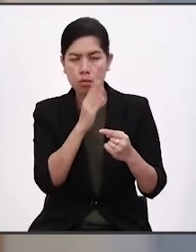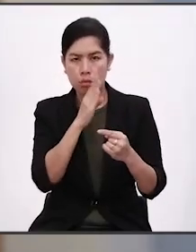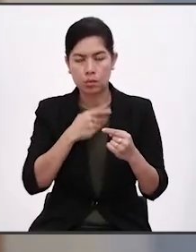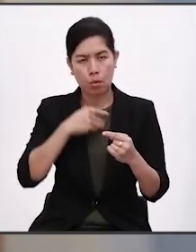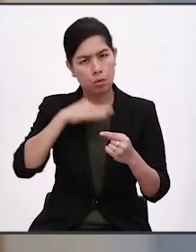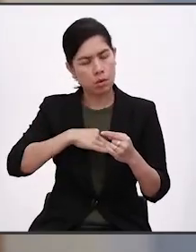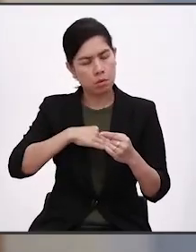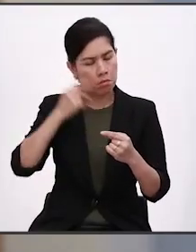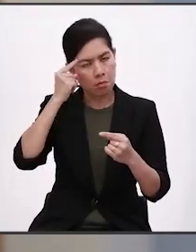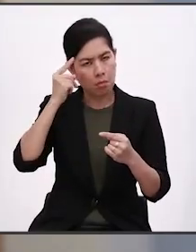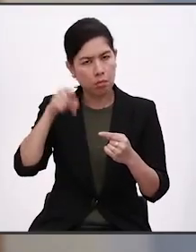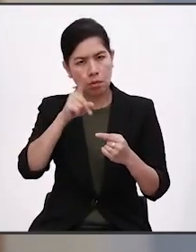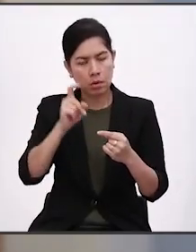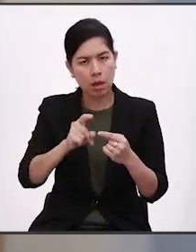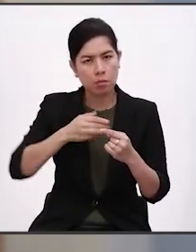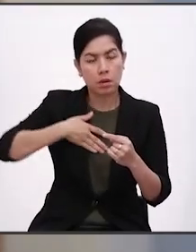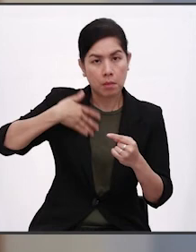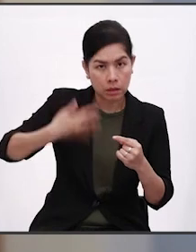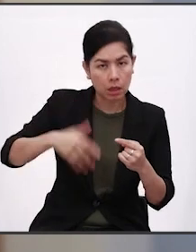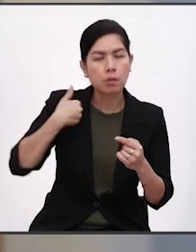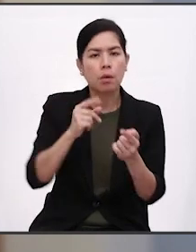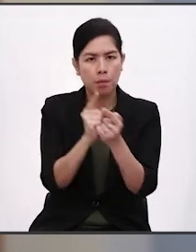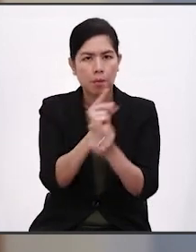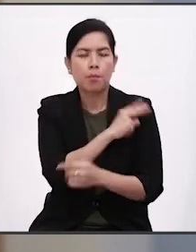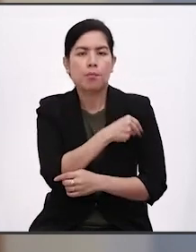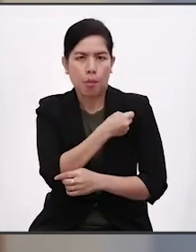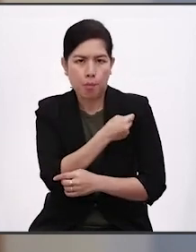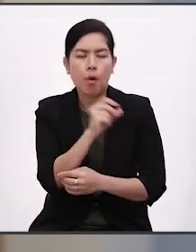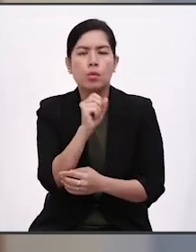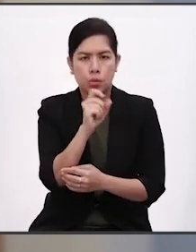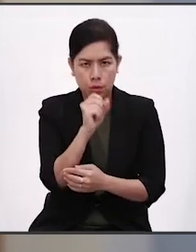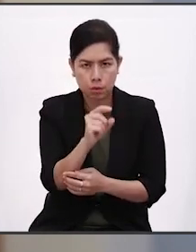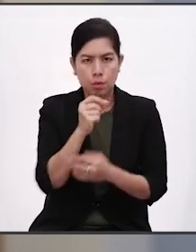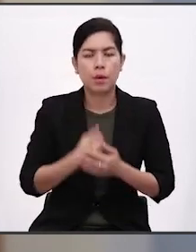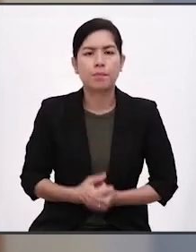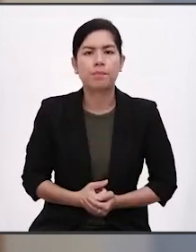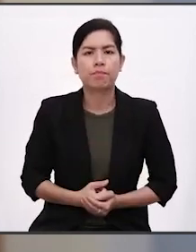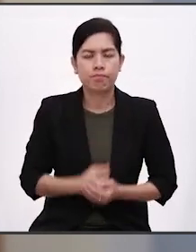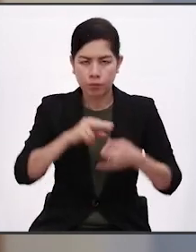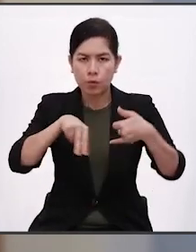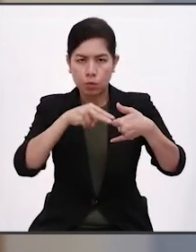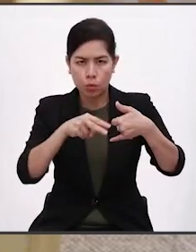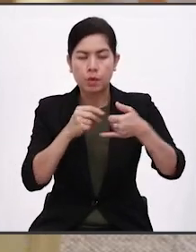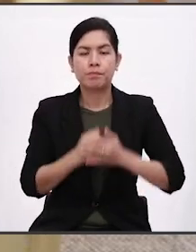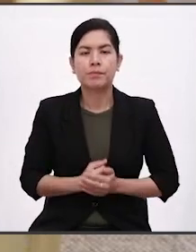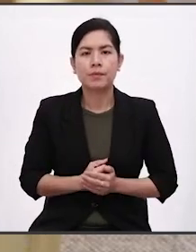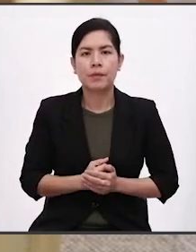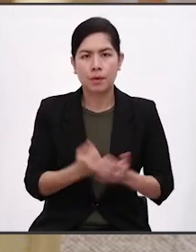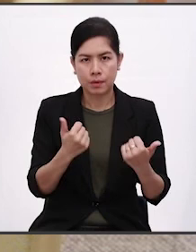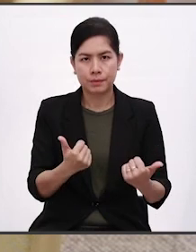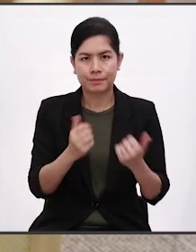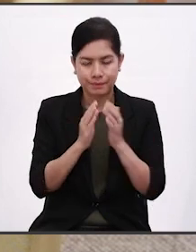อกไปบางทีมันไปซ้ำไปซ้อนกับโรคอื่นๆบางอย่างแต่ถ้ามีอาการผิดปกติหาคุณหมอตรวจร่างกายดีกว่านะคะวันนี้ขอบคุณคุ